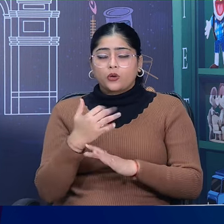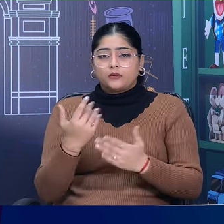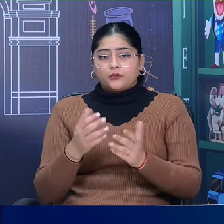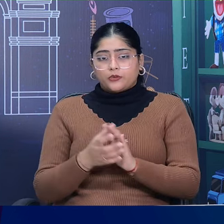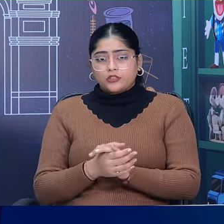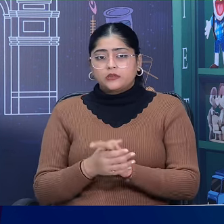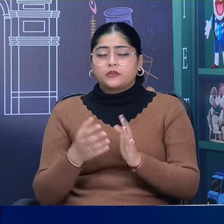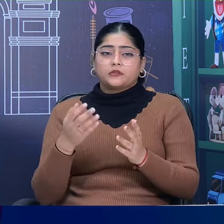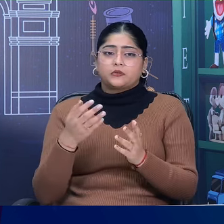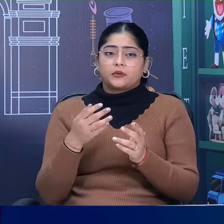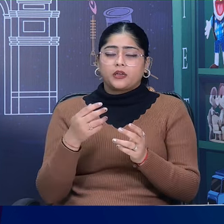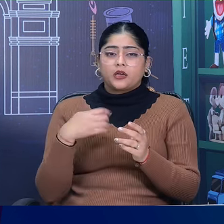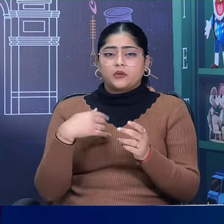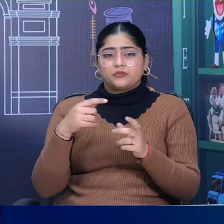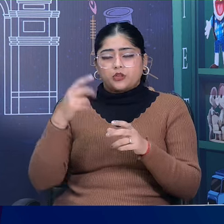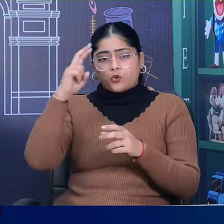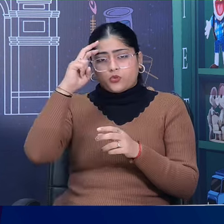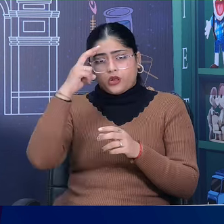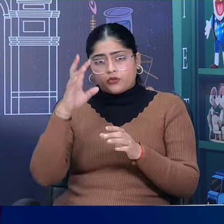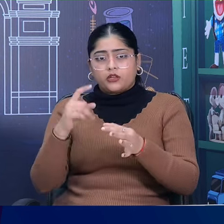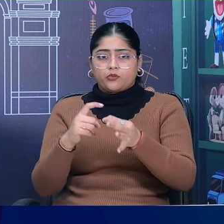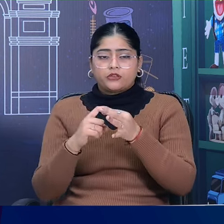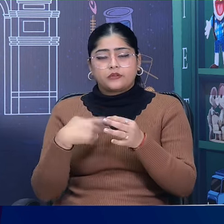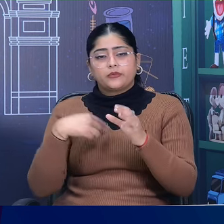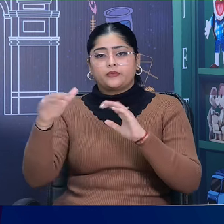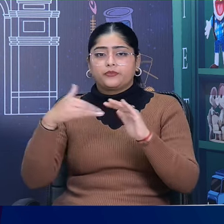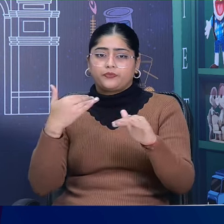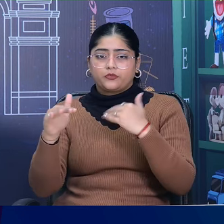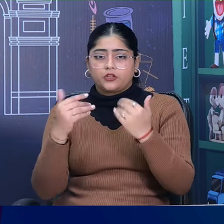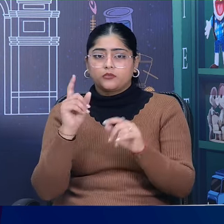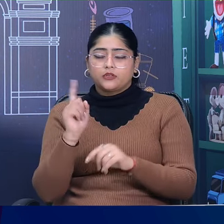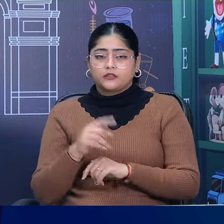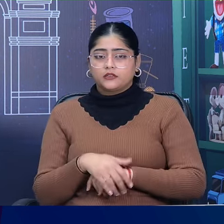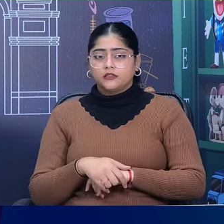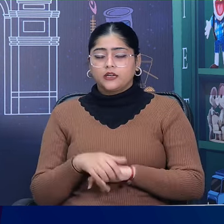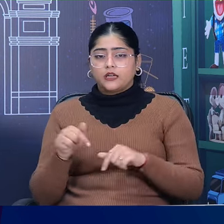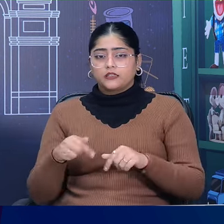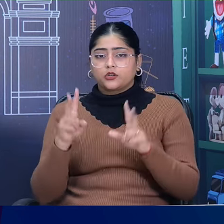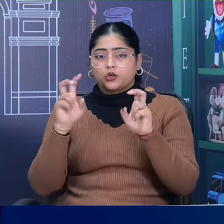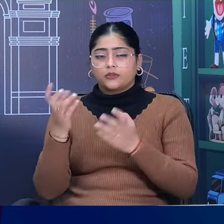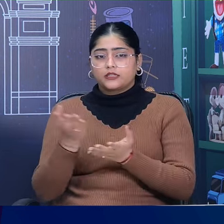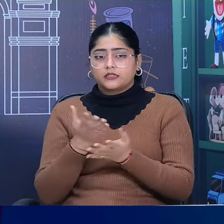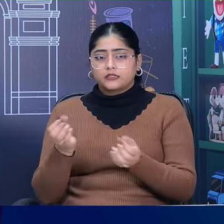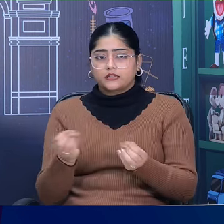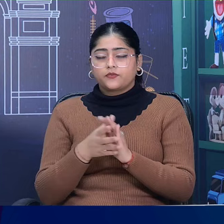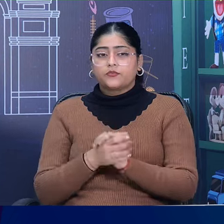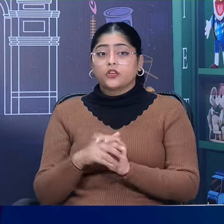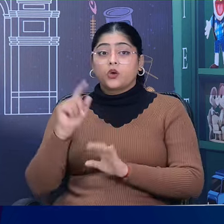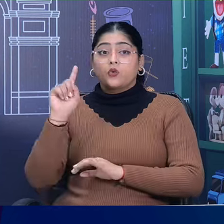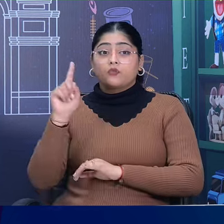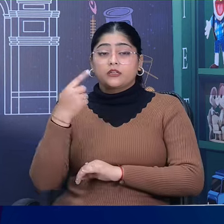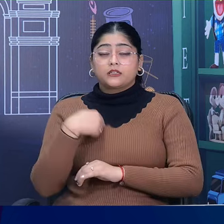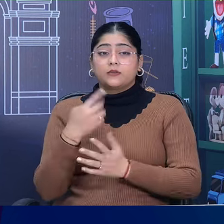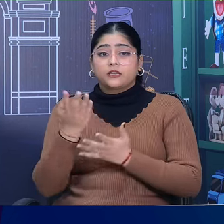प्रश्न हमें भेज जजक लिख भेजें आइए इस चैप्टर को पढ़ना शुरू करते हैं पंचायती राज जी सबसे पहले हमें यह समझना